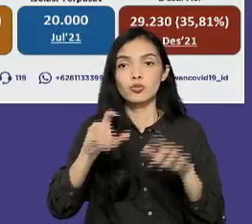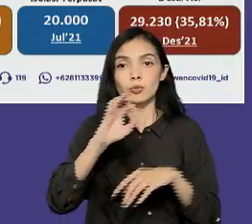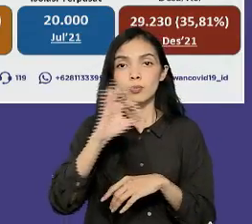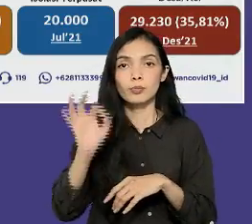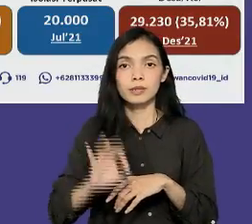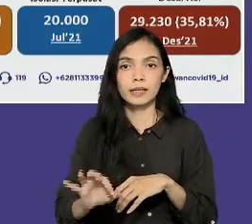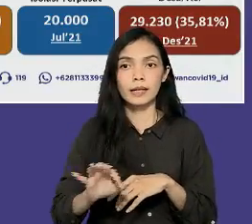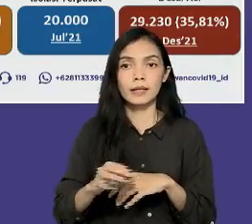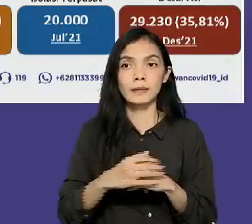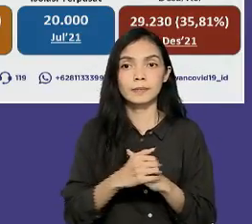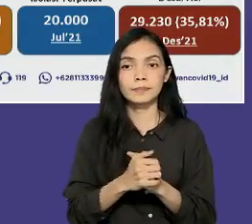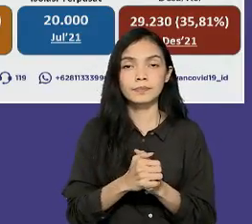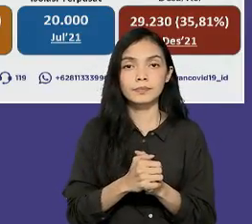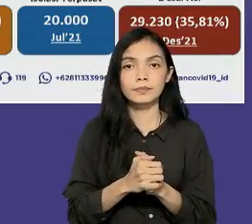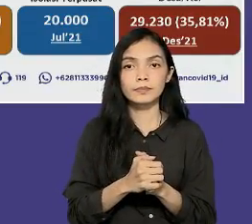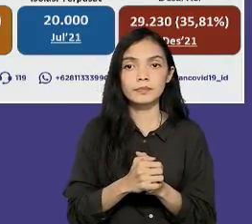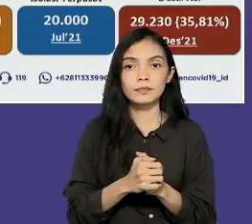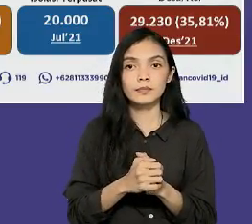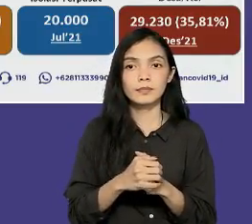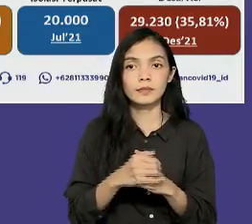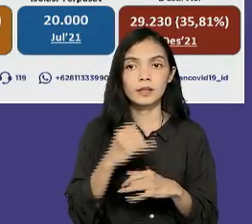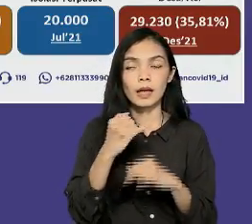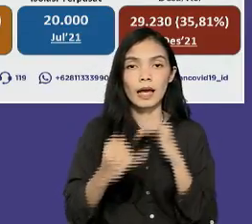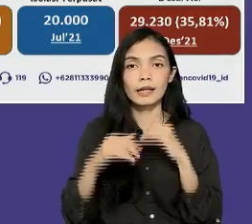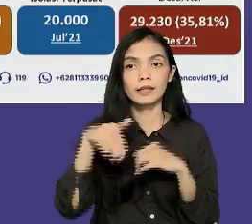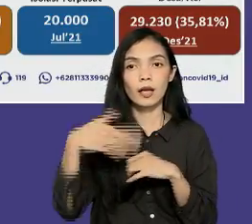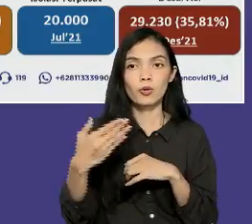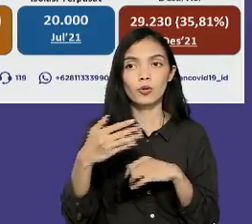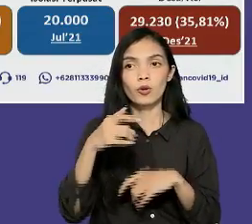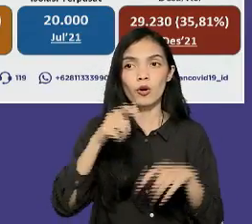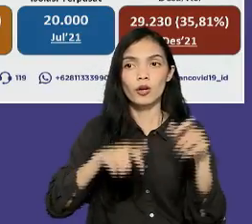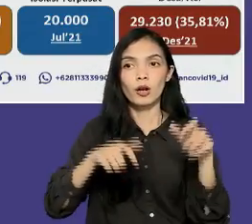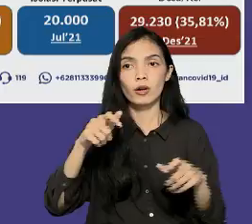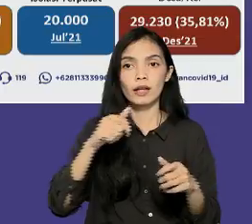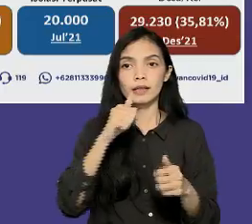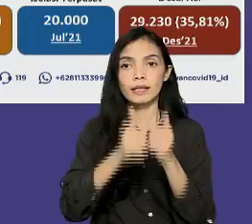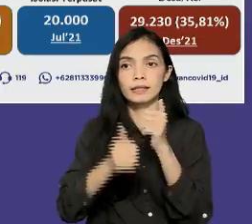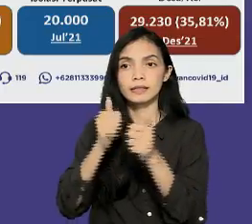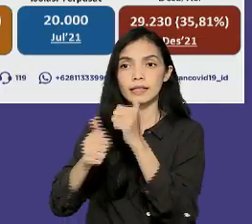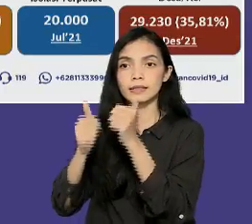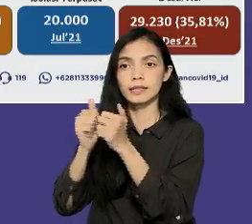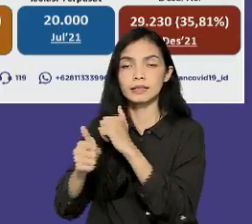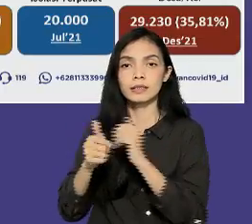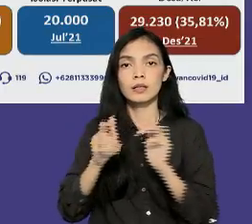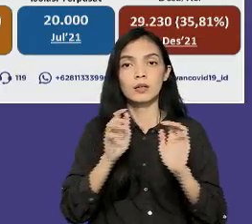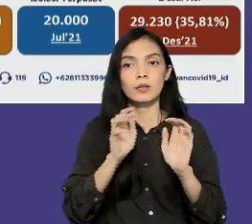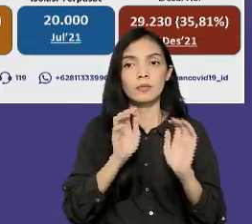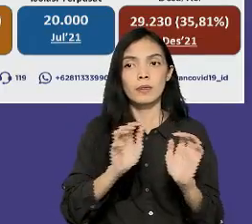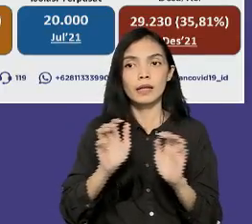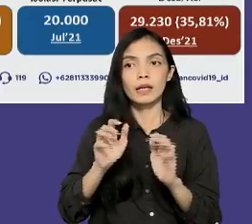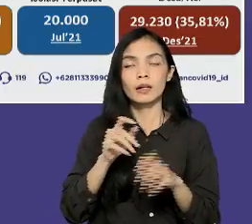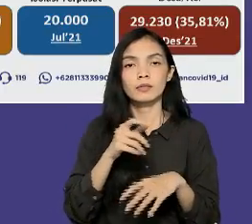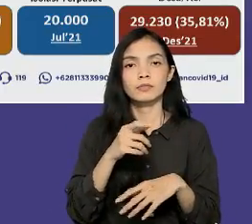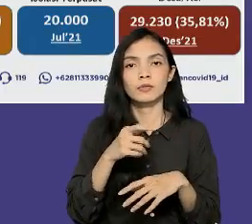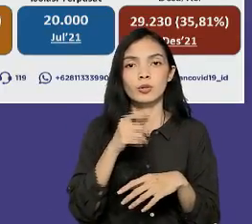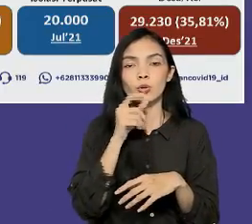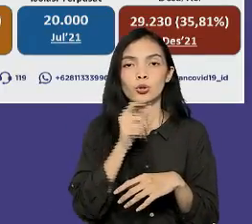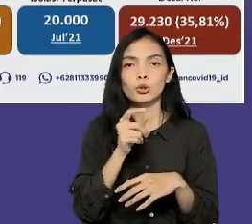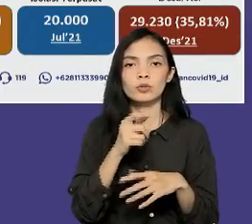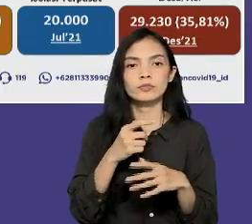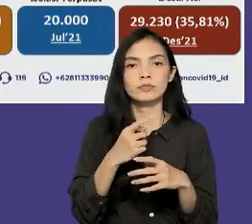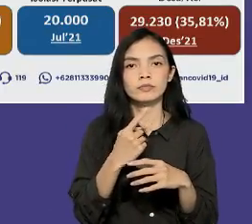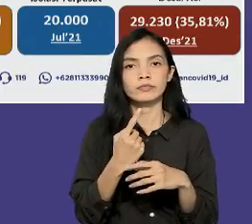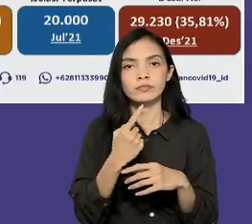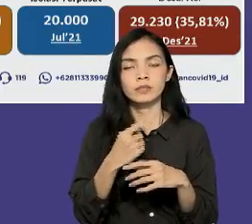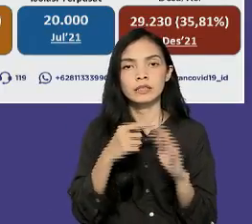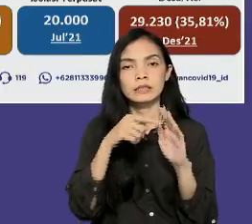0,07%. Di akhir tahun ini, jumlah orang yang dites didominasi oleh kepentingan screening